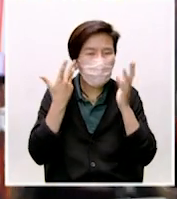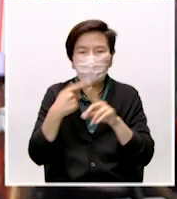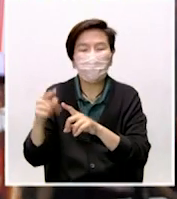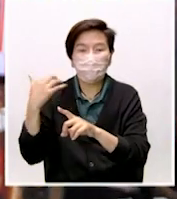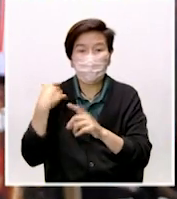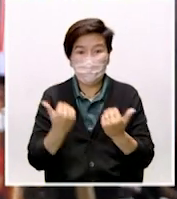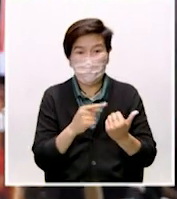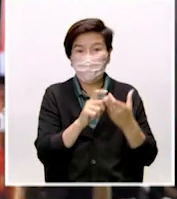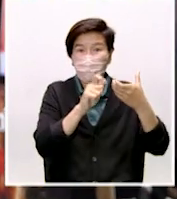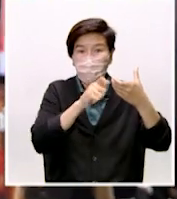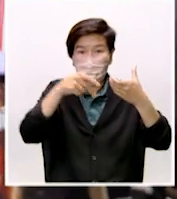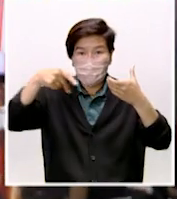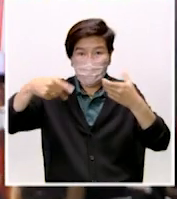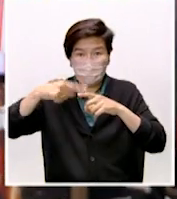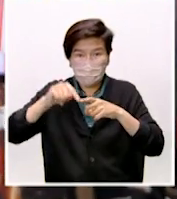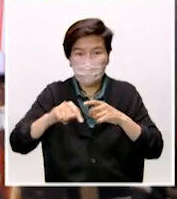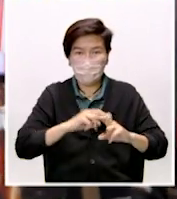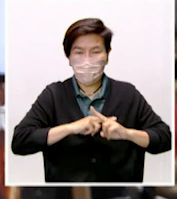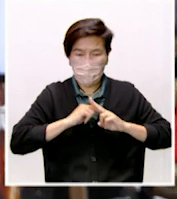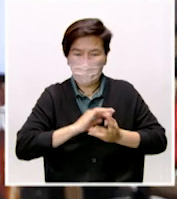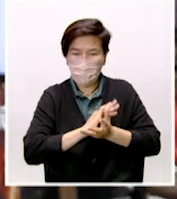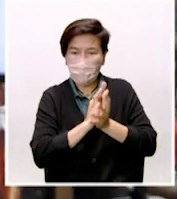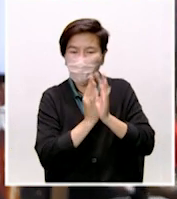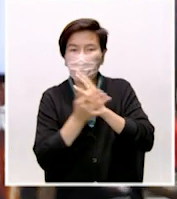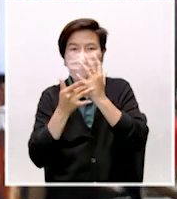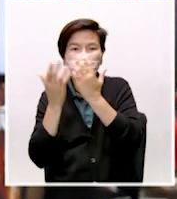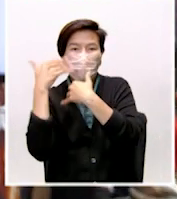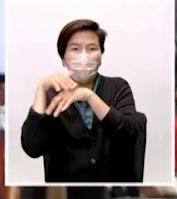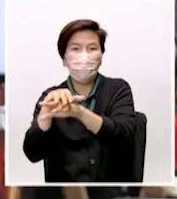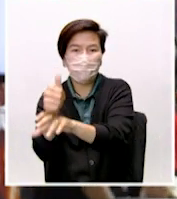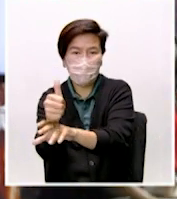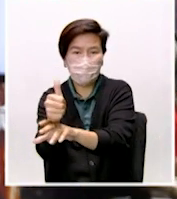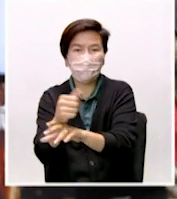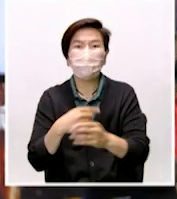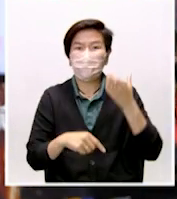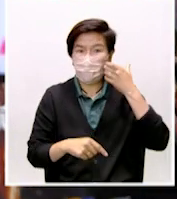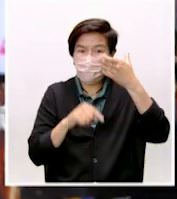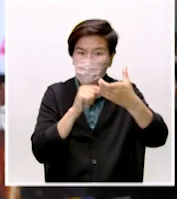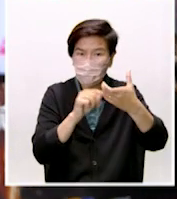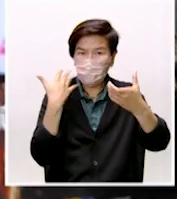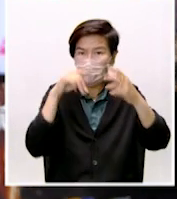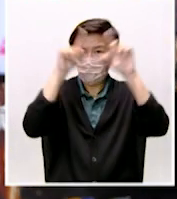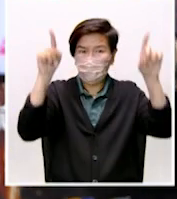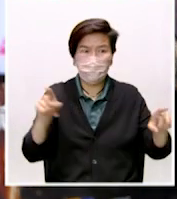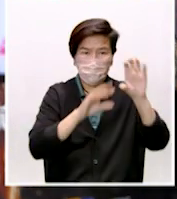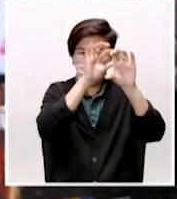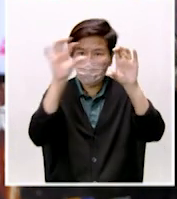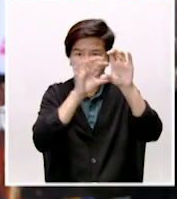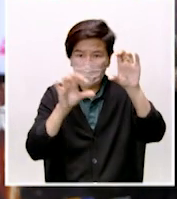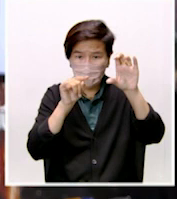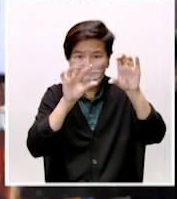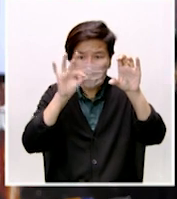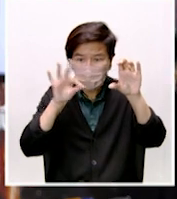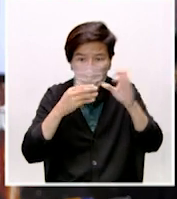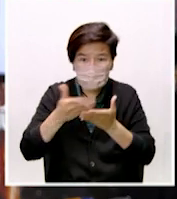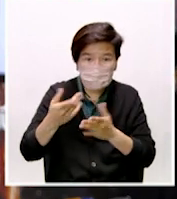โชว์ห่วยนะครับปรับตัวเองให้เข้ากับยุคสมัยนะครับให้ตัวเองเนี่ยมีเครื่องมือมีแพลตฟอร์มในการที่จะช่วยเหลือร้